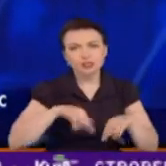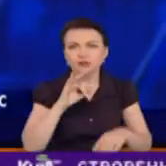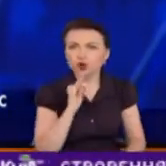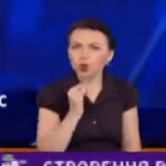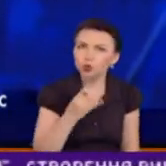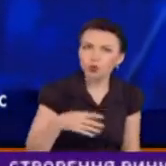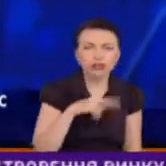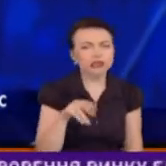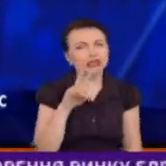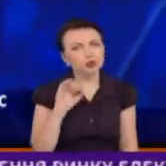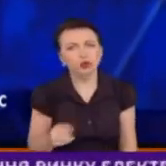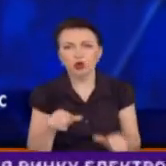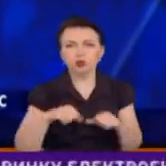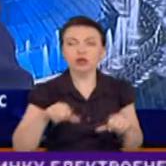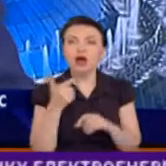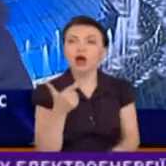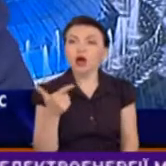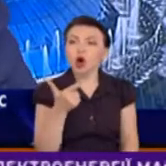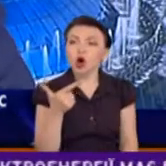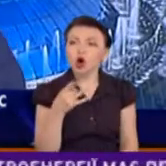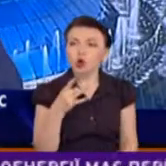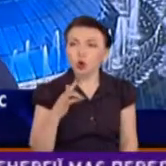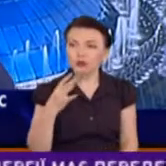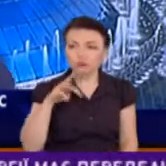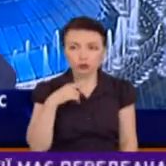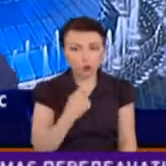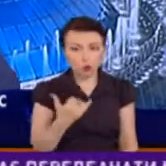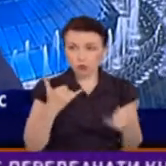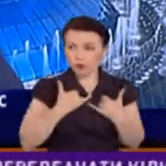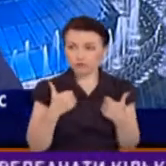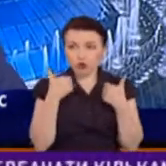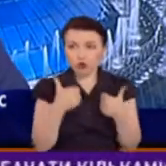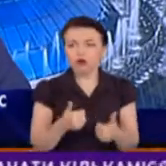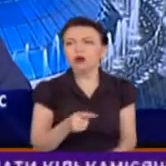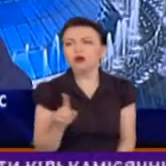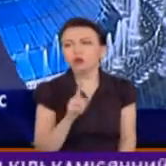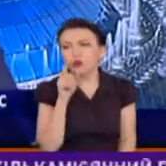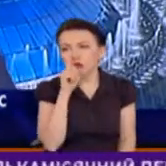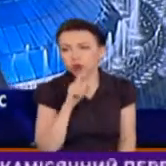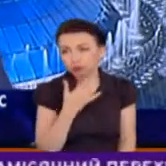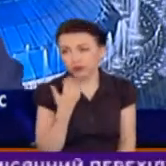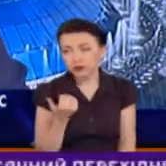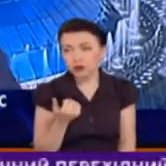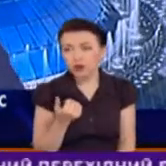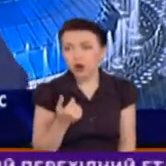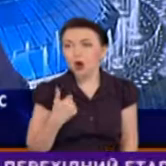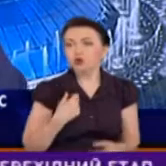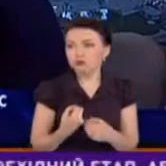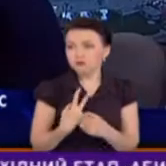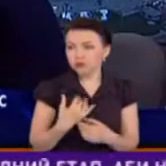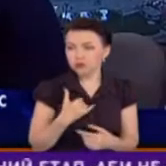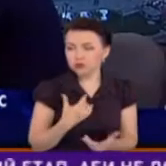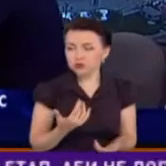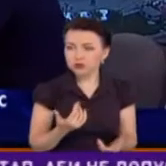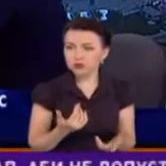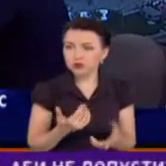Ну, сьогодні, до речі, там Гройсман казав, що у нього, ну, якби він працює, у нього все хорошо. Дайте. А що у нього погано? Ну, а він казав, ви мене оце... Що ви по ньому не бачите?